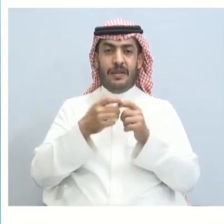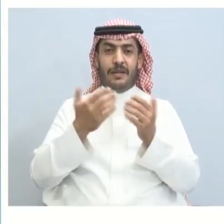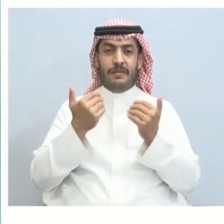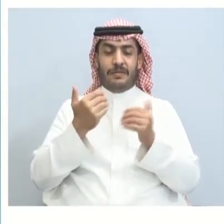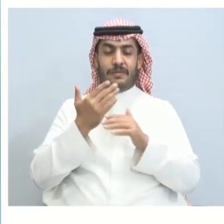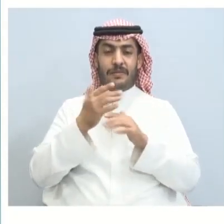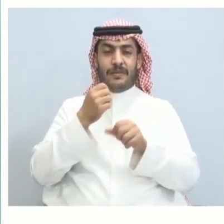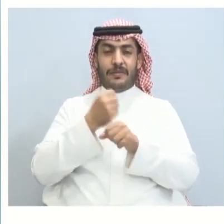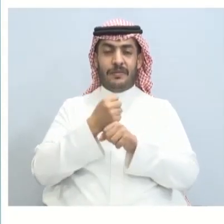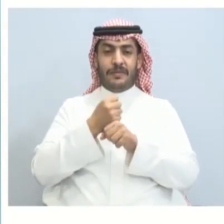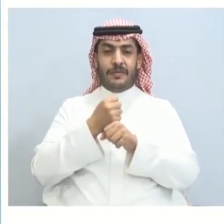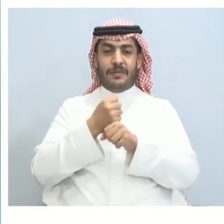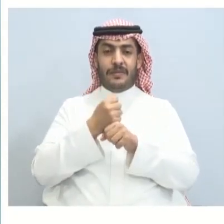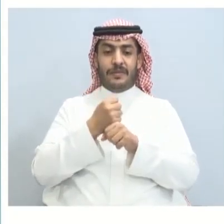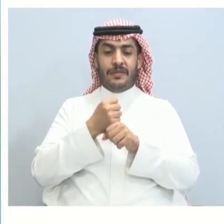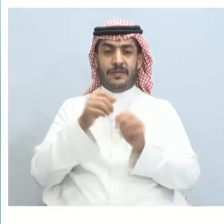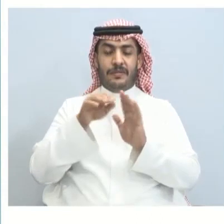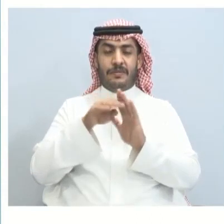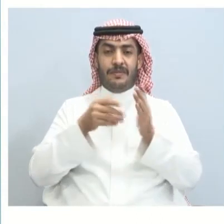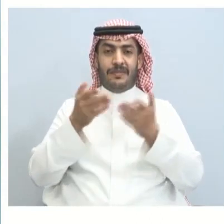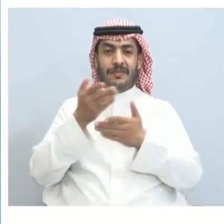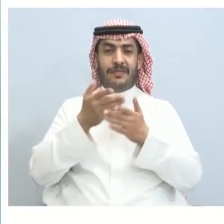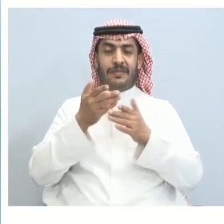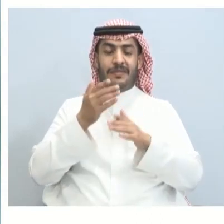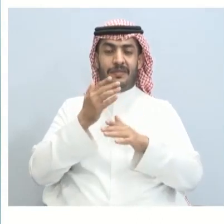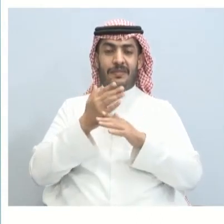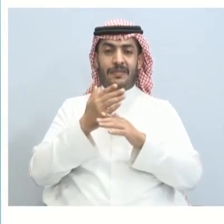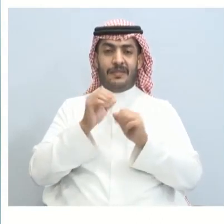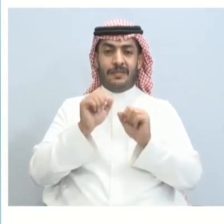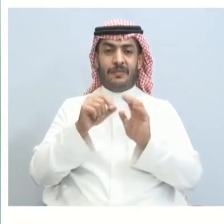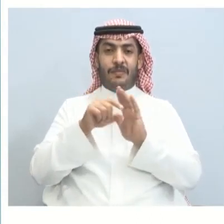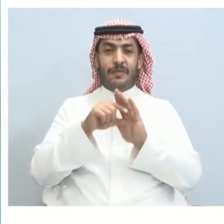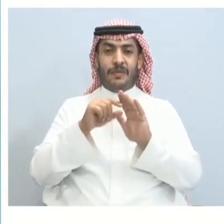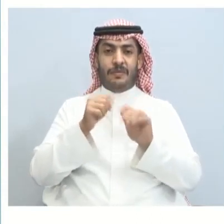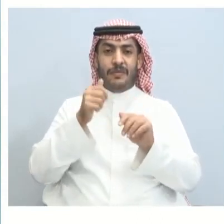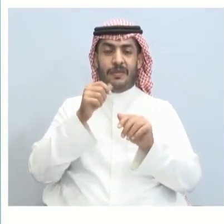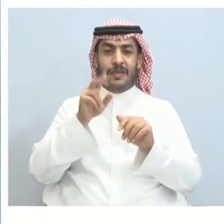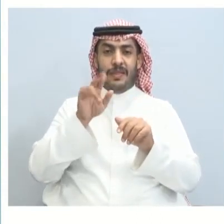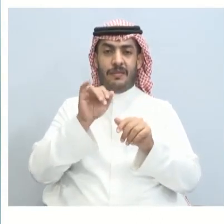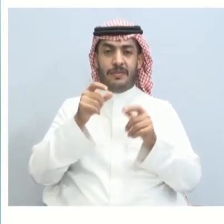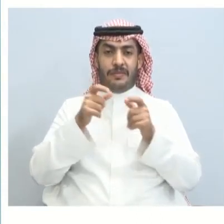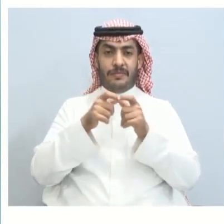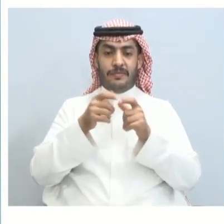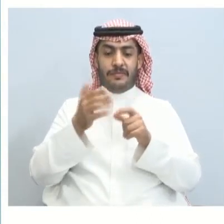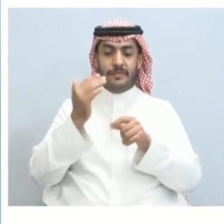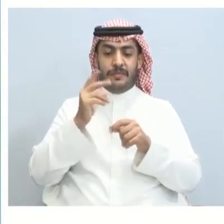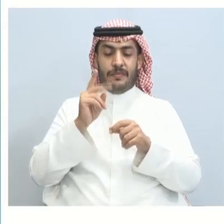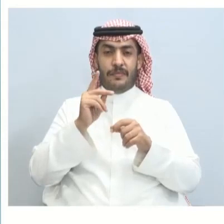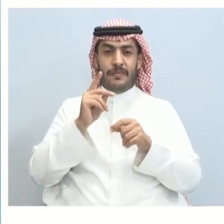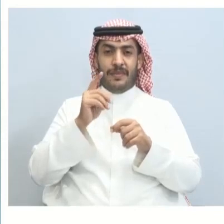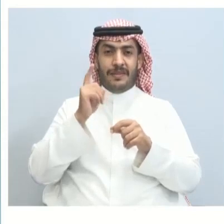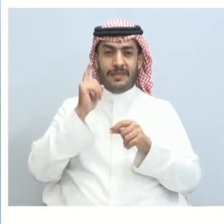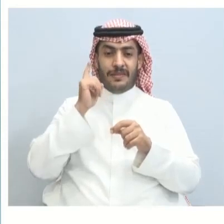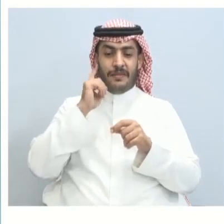ليستخدموها في المناقشه حول المواضيع التي تم الاجتماع من اجلها ايضا